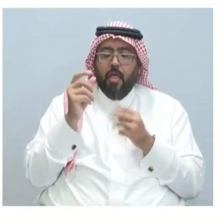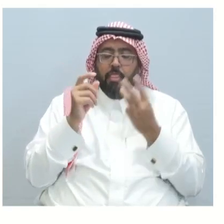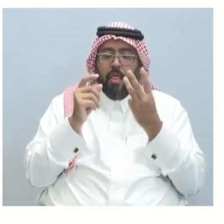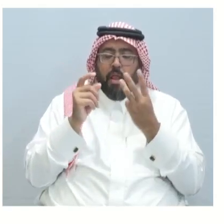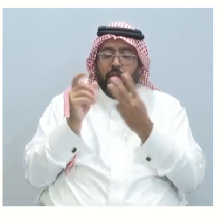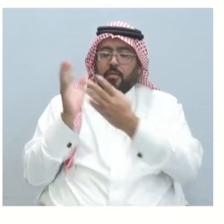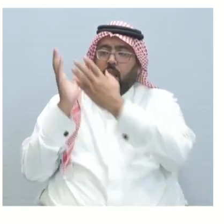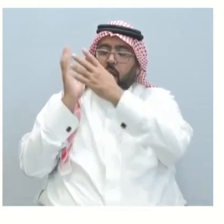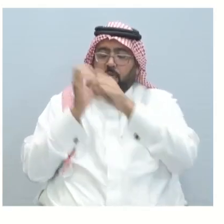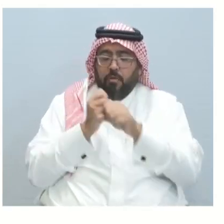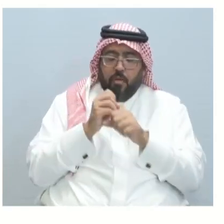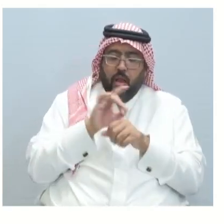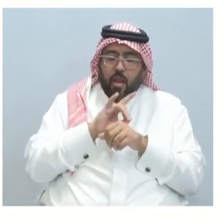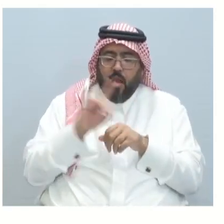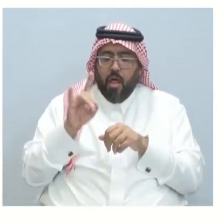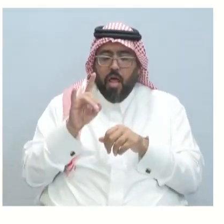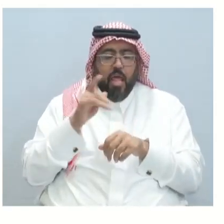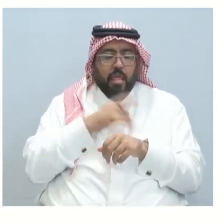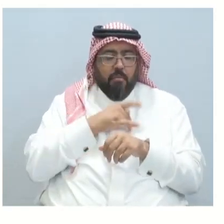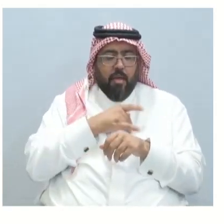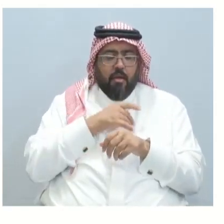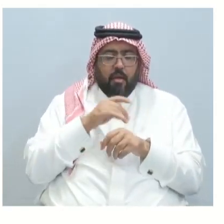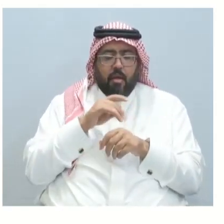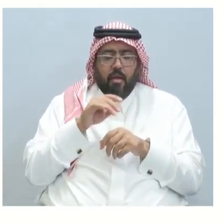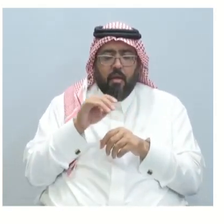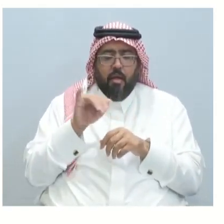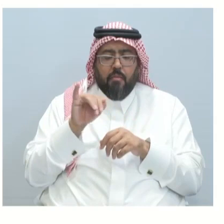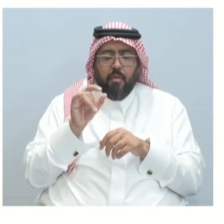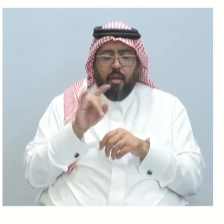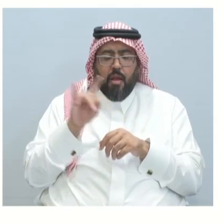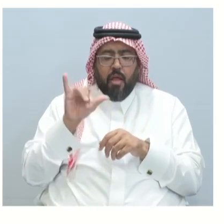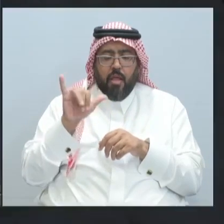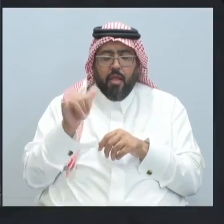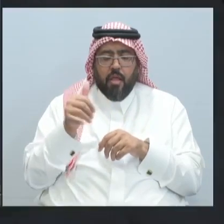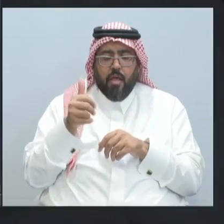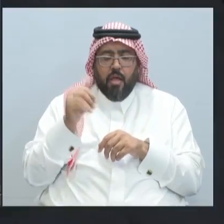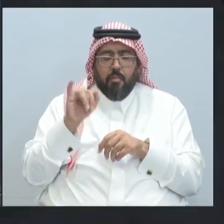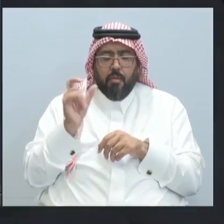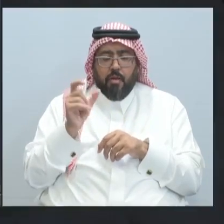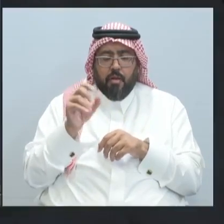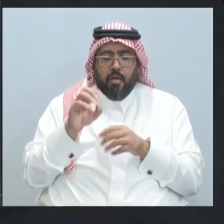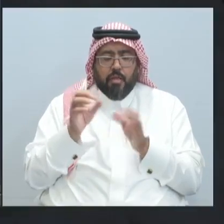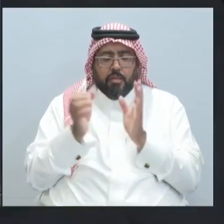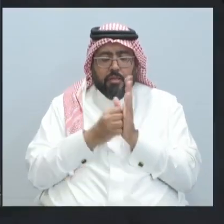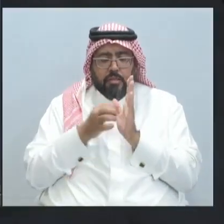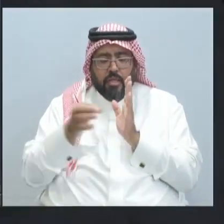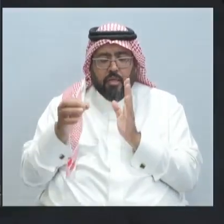الايمان عم من لا يامن جاره شره على ما يدل ذلك على ما